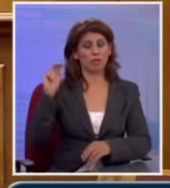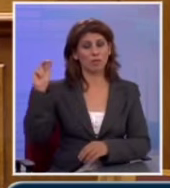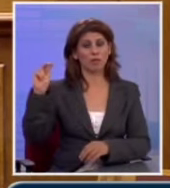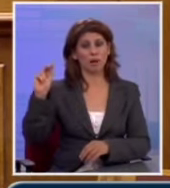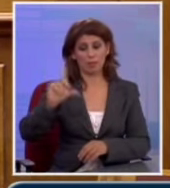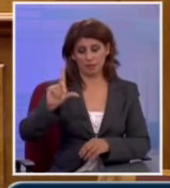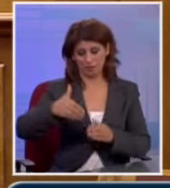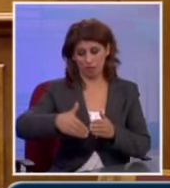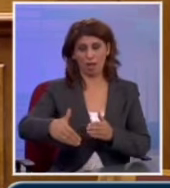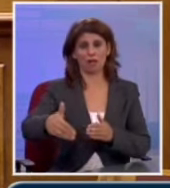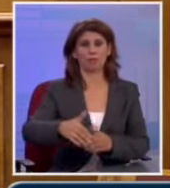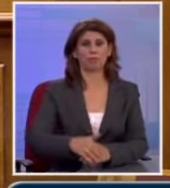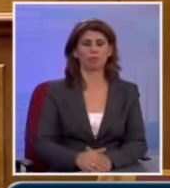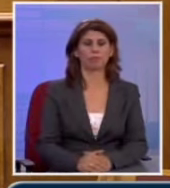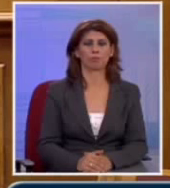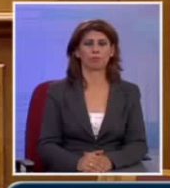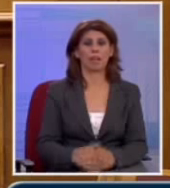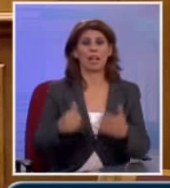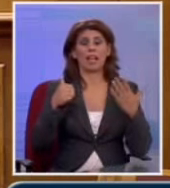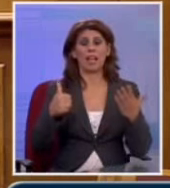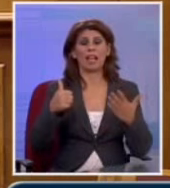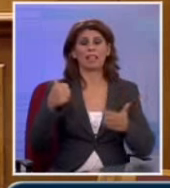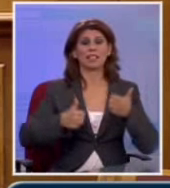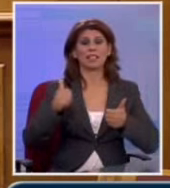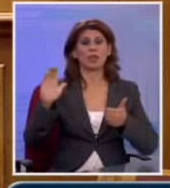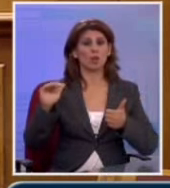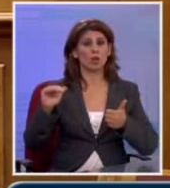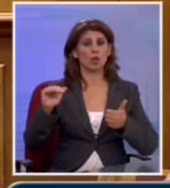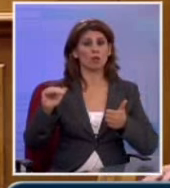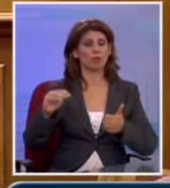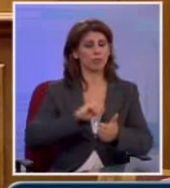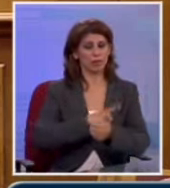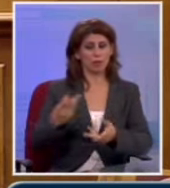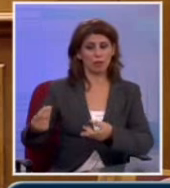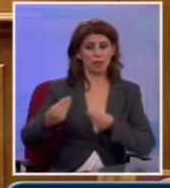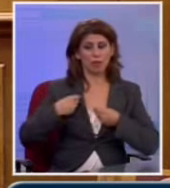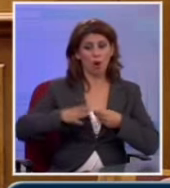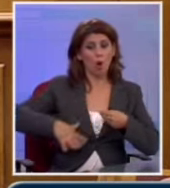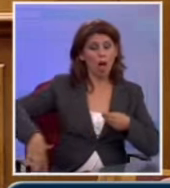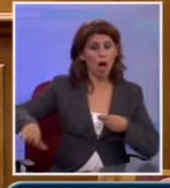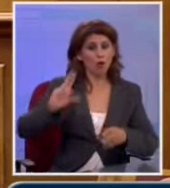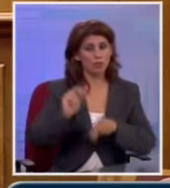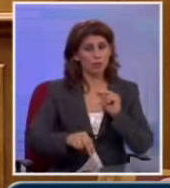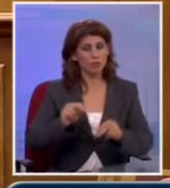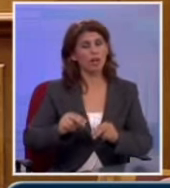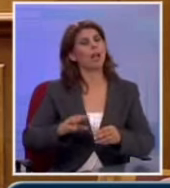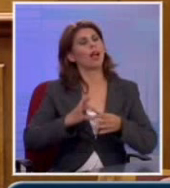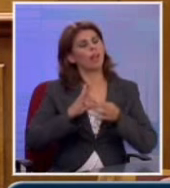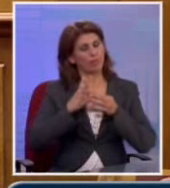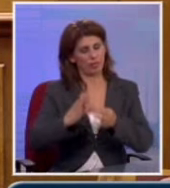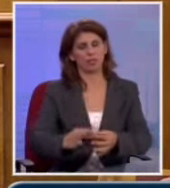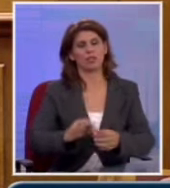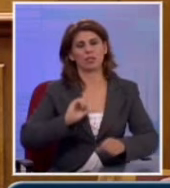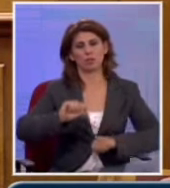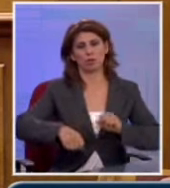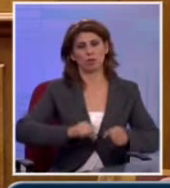τη Δευτέρα, 6 Ιουλίου, με τη δύναμη της λαϊκής ετοιμιγορίας, θα συνεχίσουμε τις